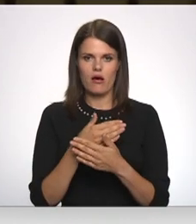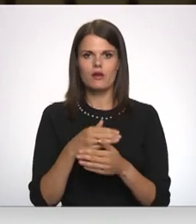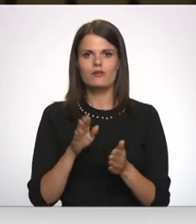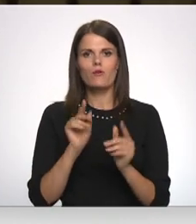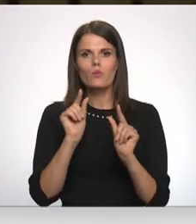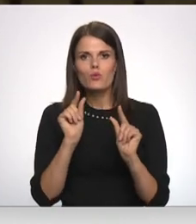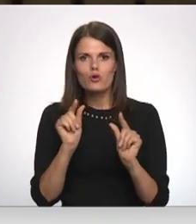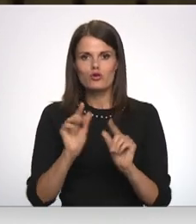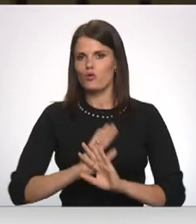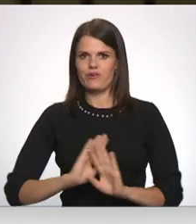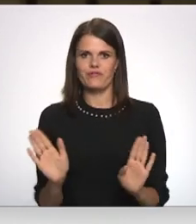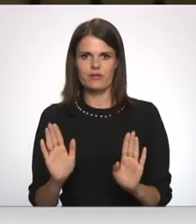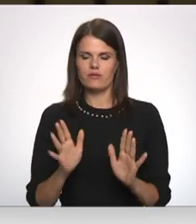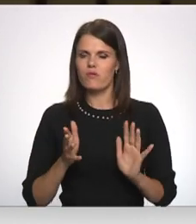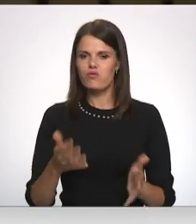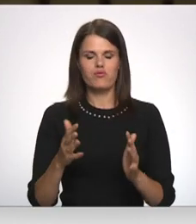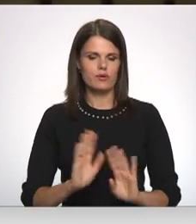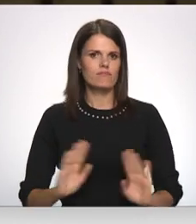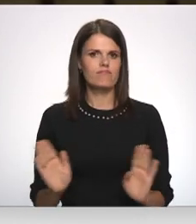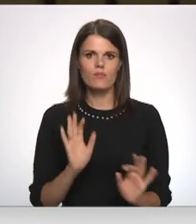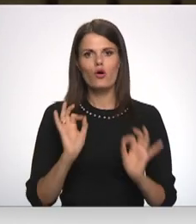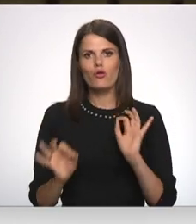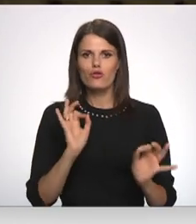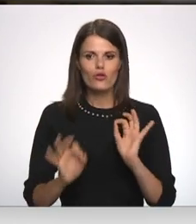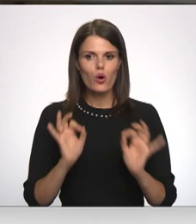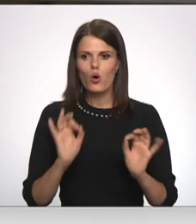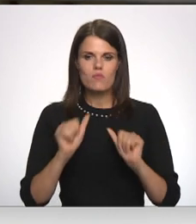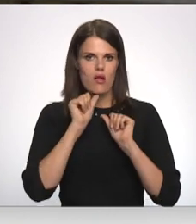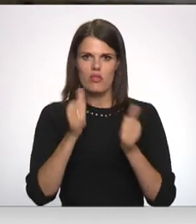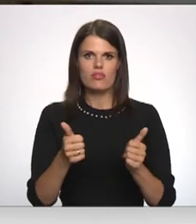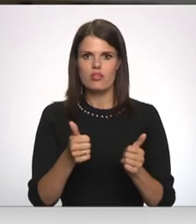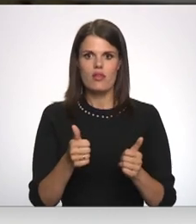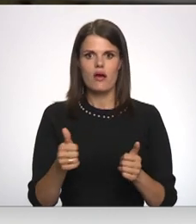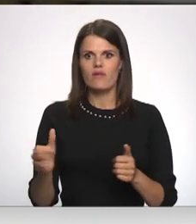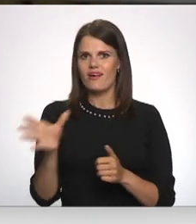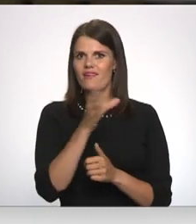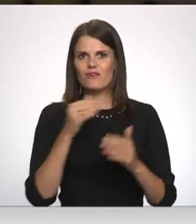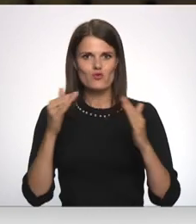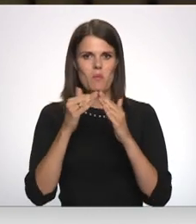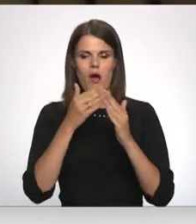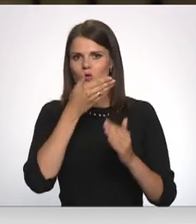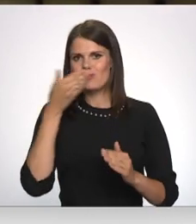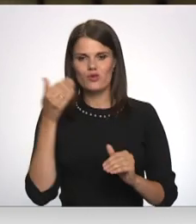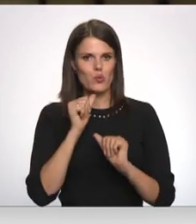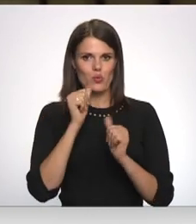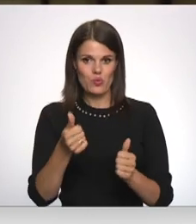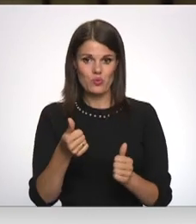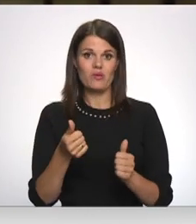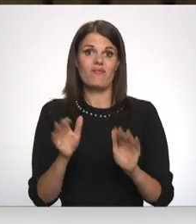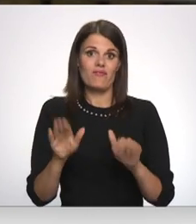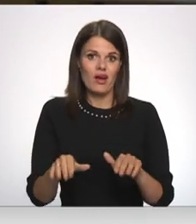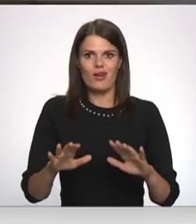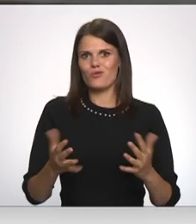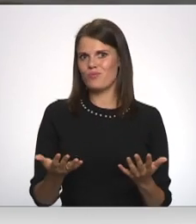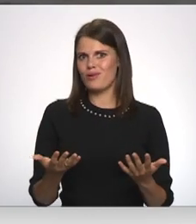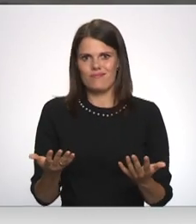tā daļa un cauri. Tā, ka, zini, normāli nevar visu māju tā ar malku uzturēt. Varētu jau uzturēt, bet